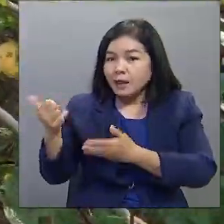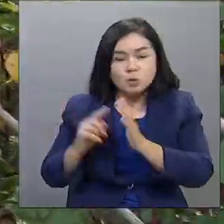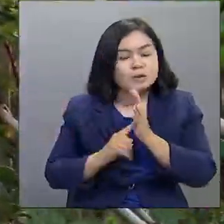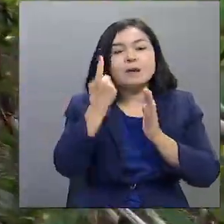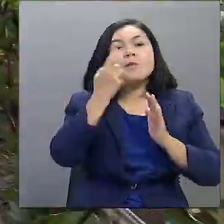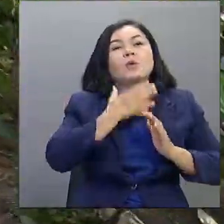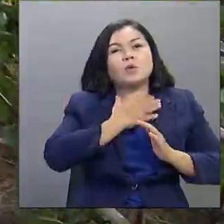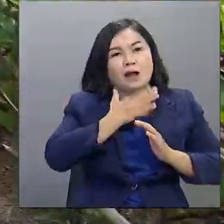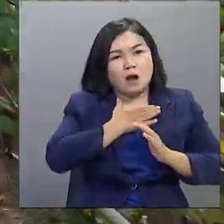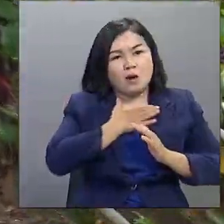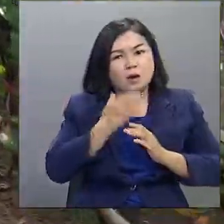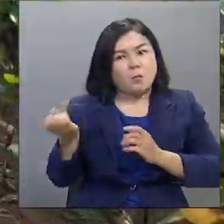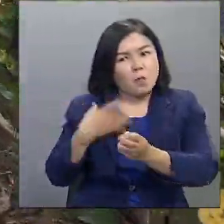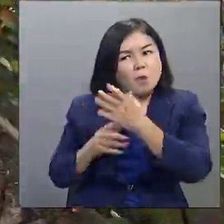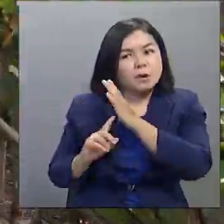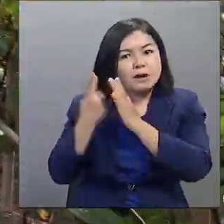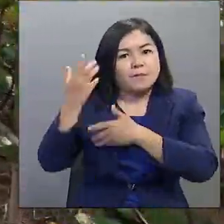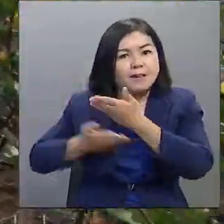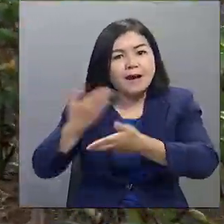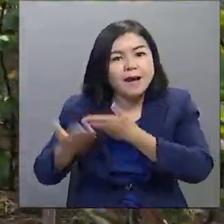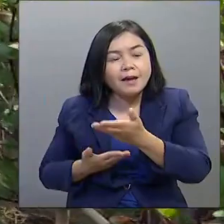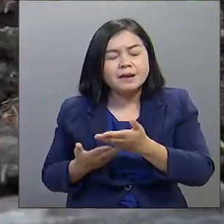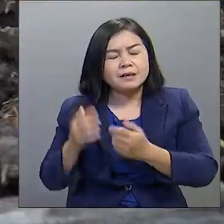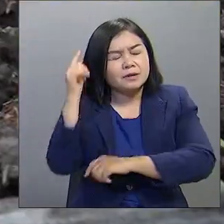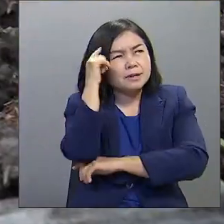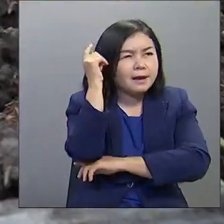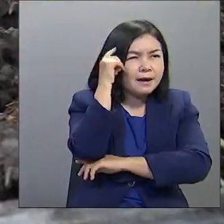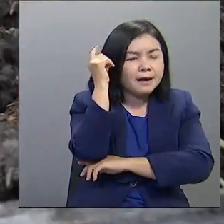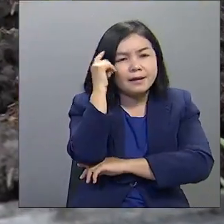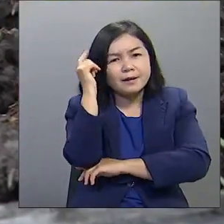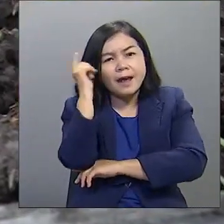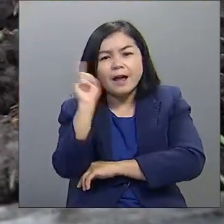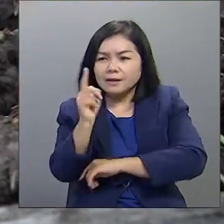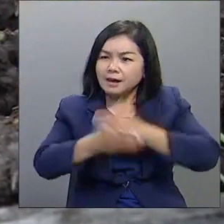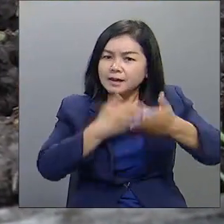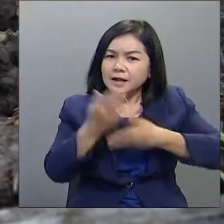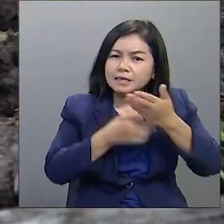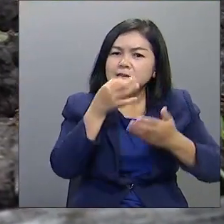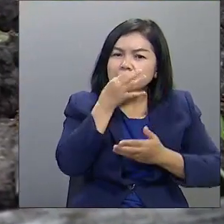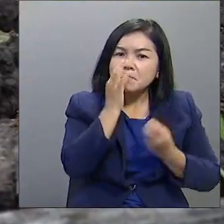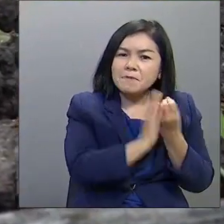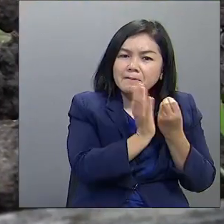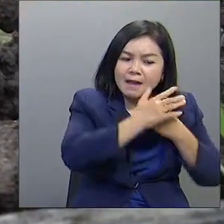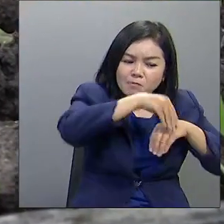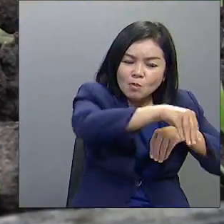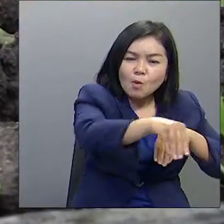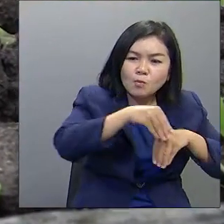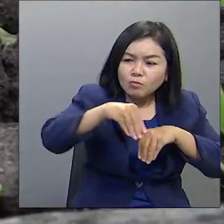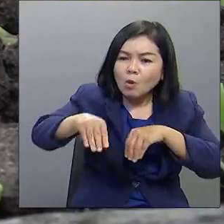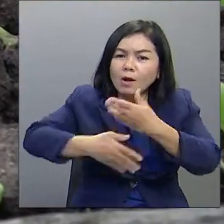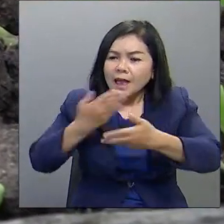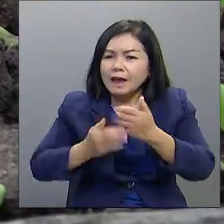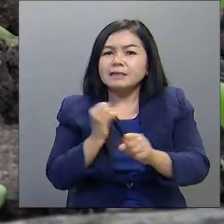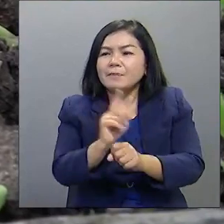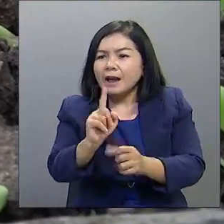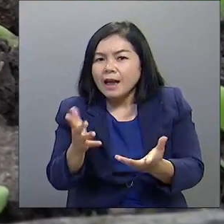ต้นคำว่าเริ่มขายก็เลยมานั่งคิดเอ๊ะถ้าเราจะทำอาชีพเหมือนทำขายจะต้องทำยังไง